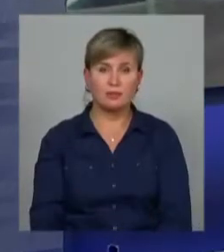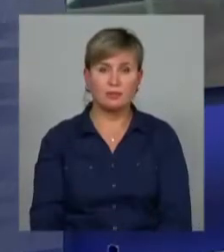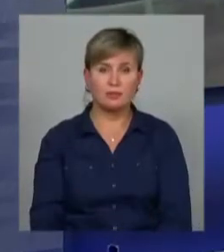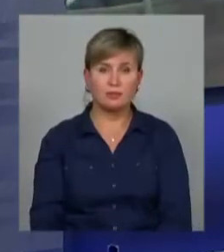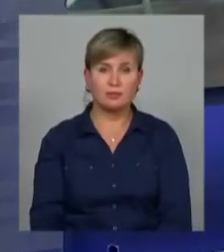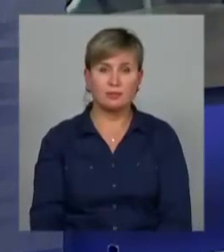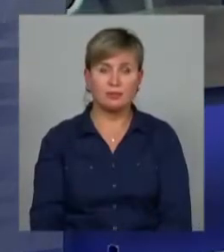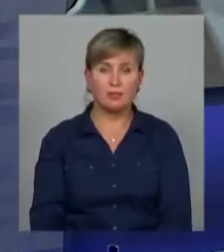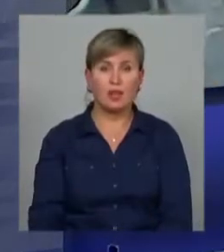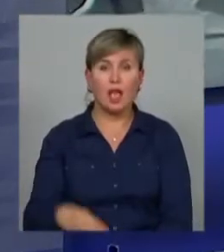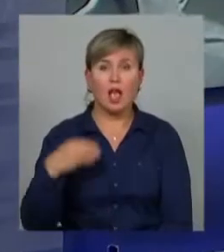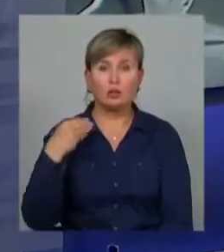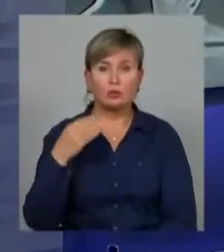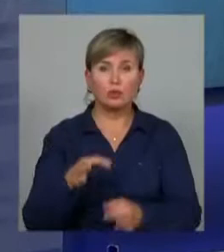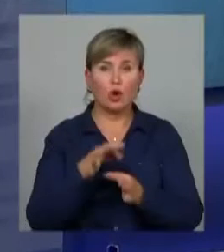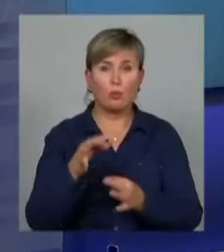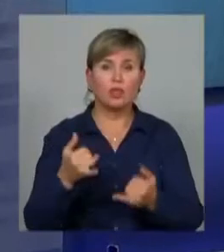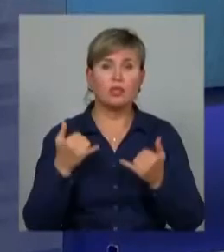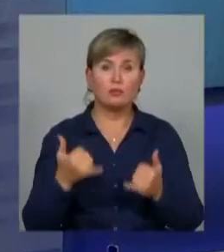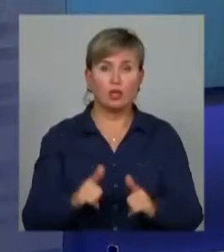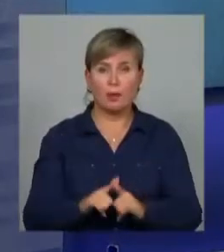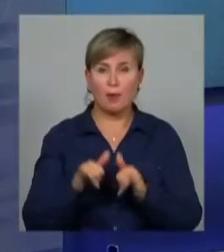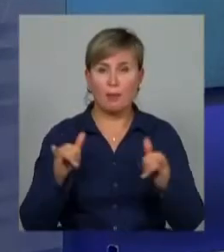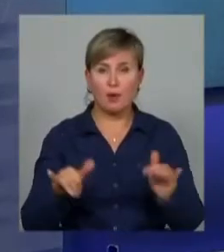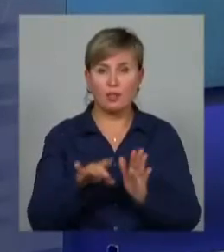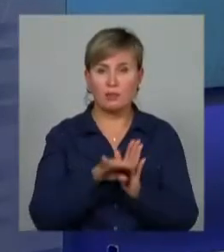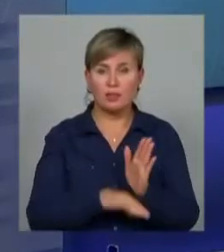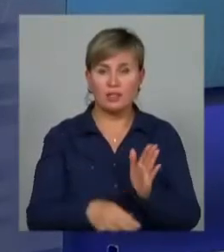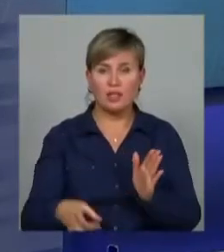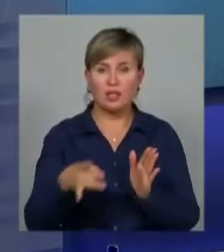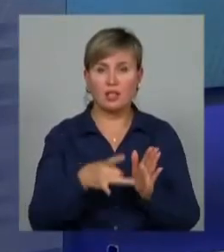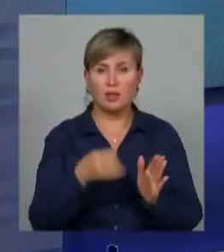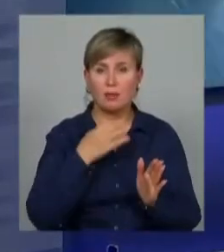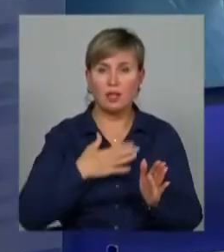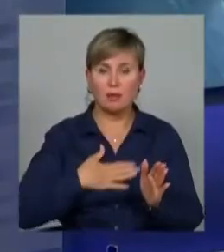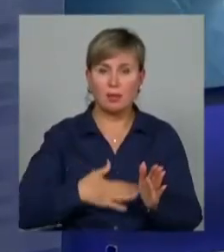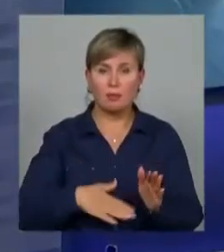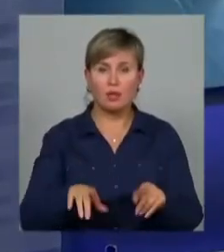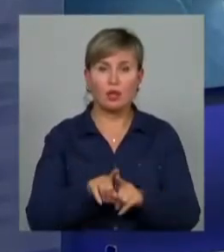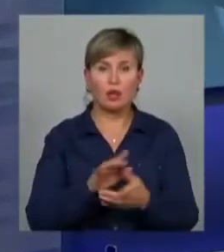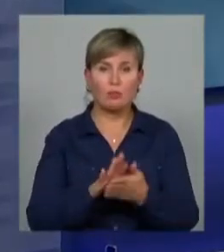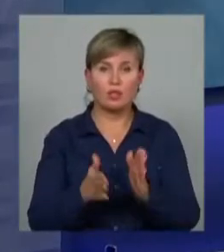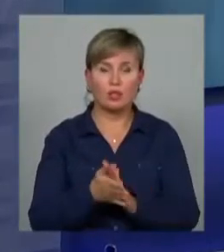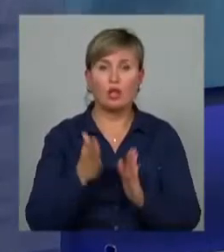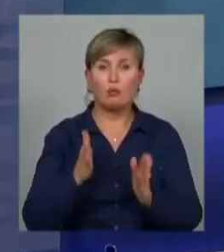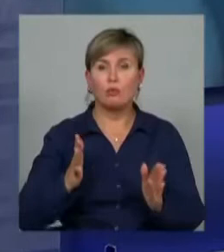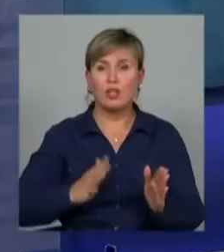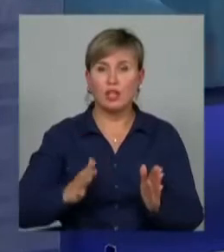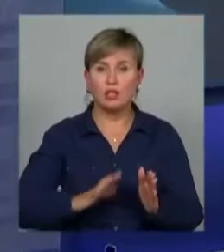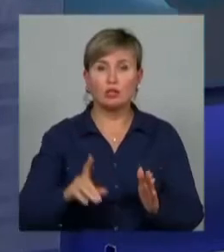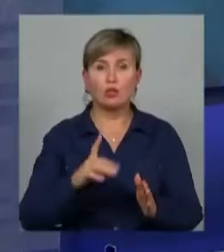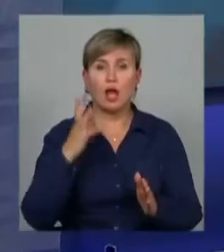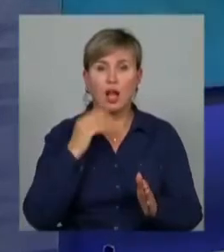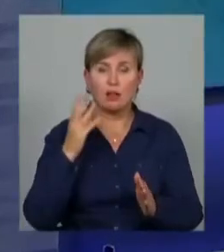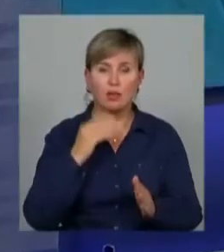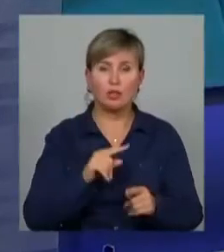Между тем, Актюбинская область сегодня пополнила список регионов с благоприятной эпид-обстановкой. Будем надеяться, что и Алматы